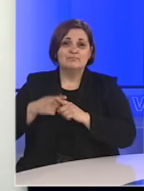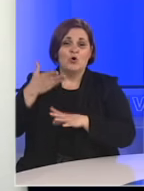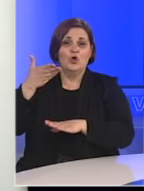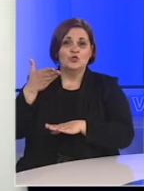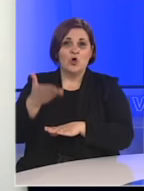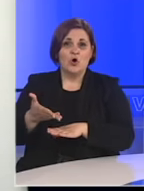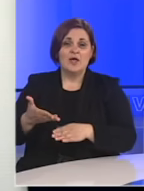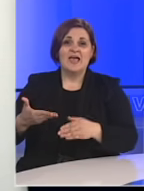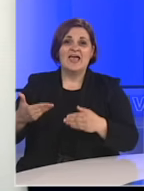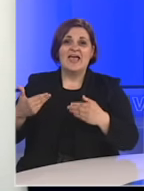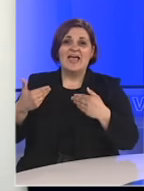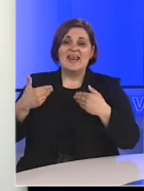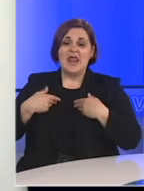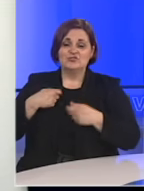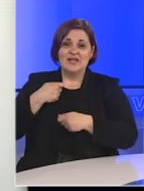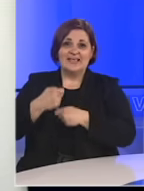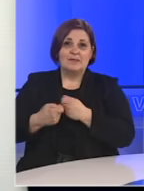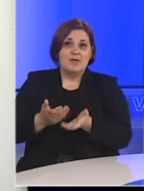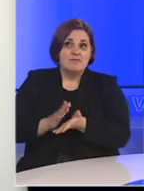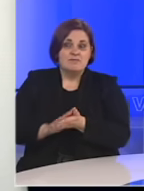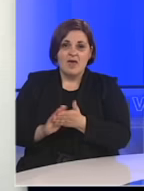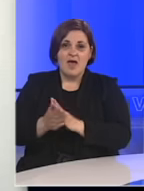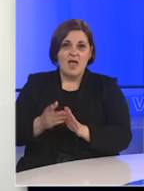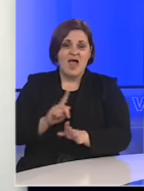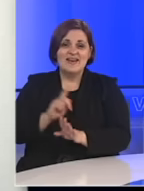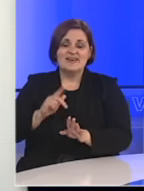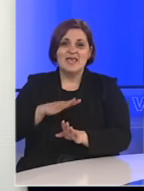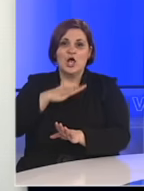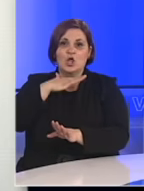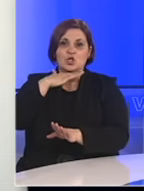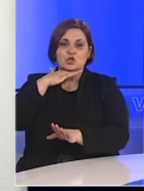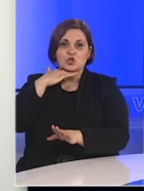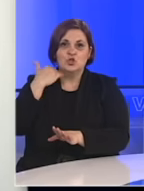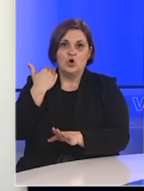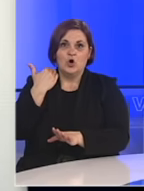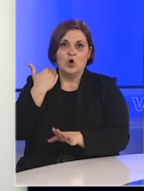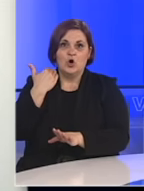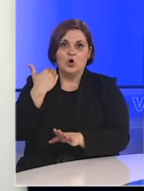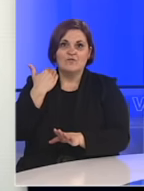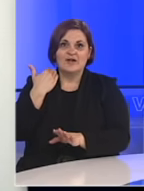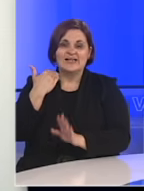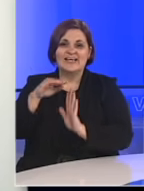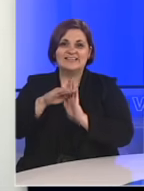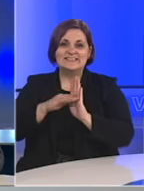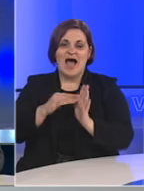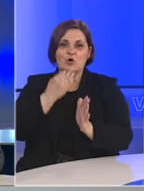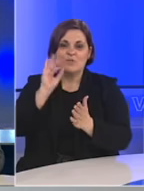što naše zanimanje jednostavno nije dovoljno regulirano